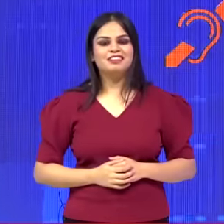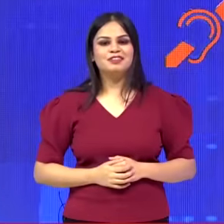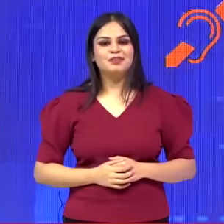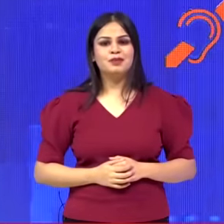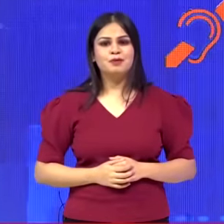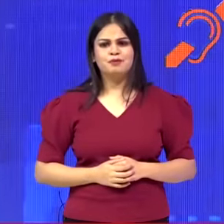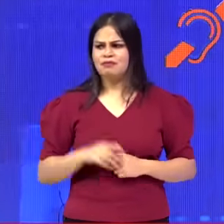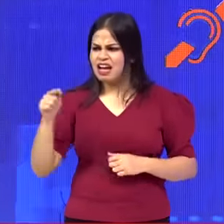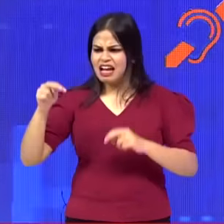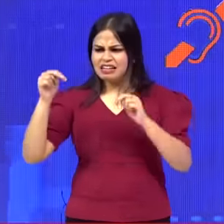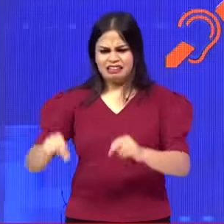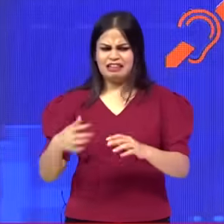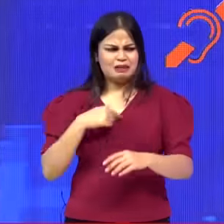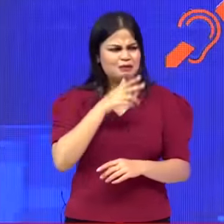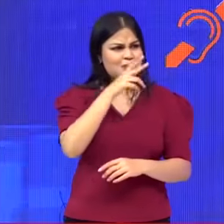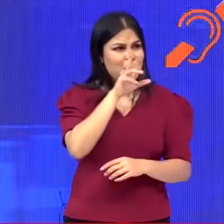नहीं, बोलने की जरूरत नहीं,